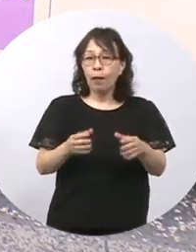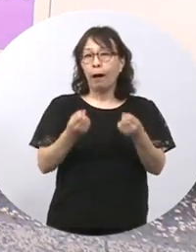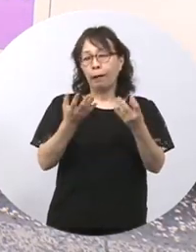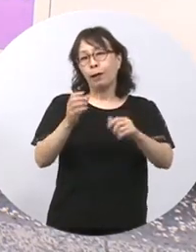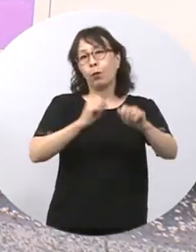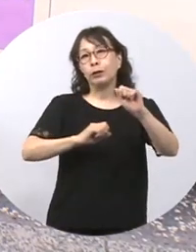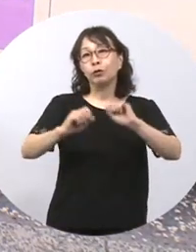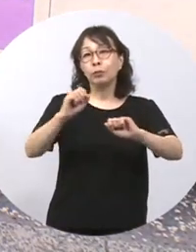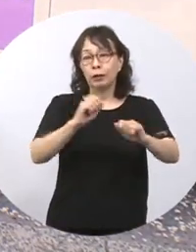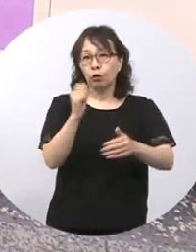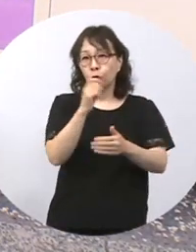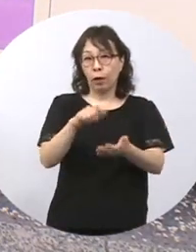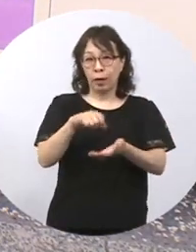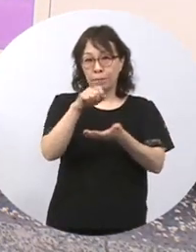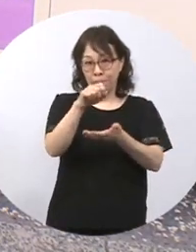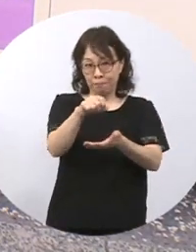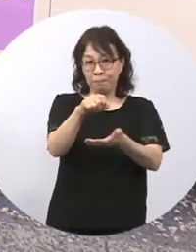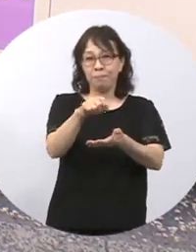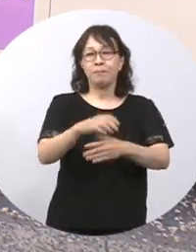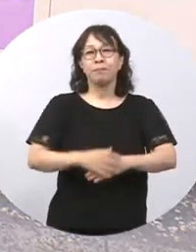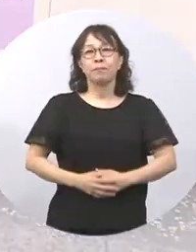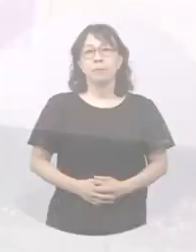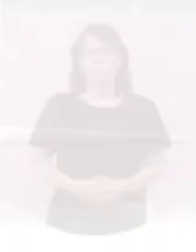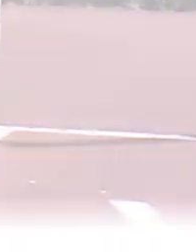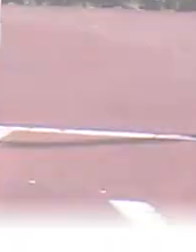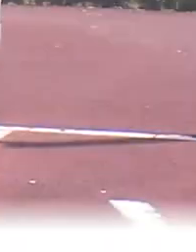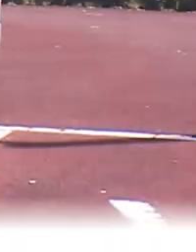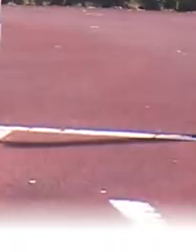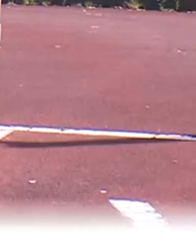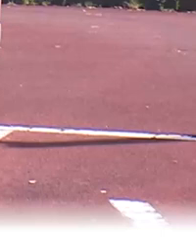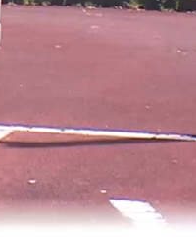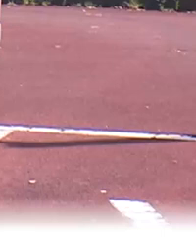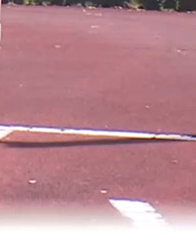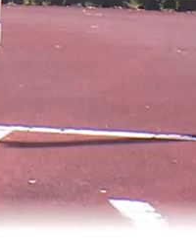その新たな取り組みをご紹介いたします。